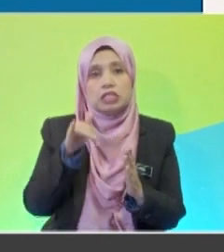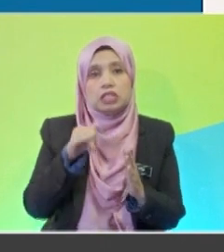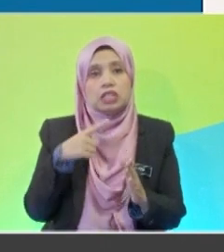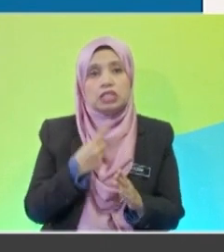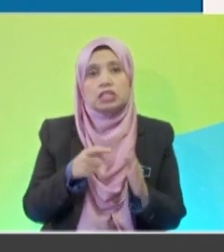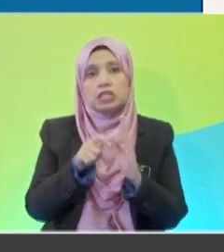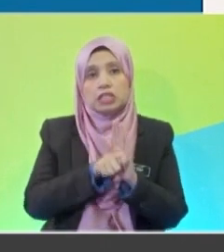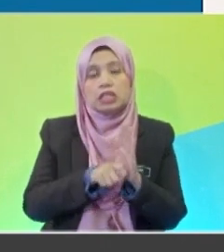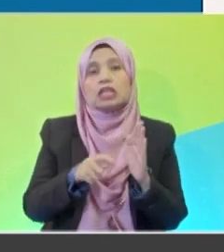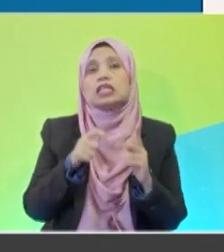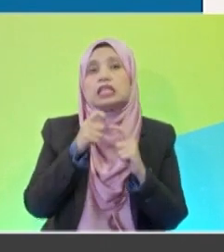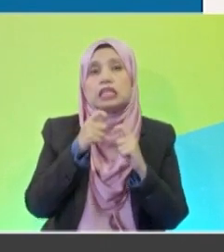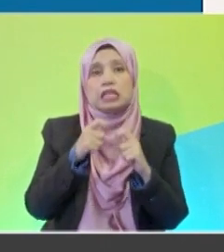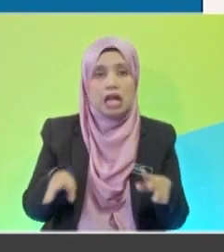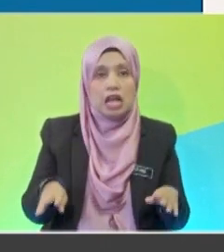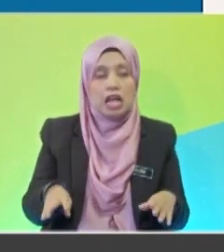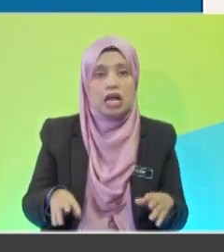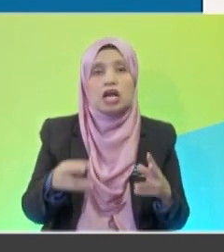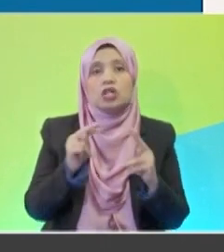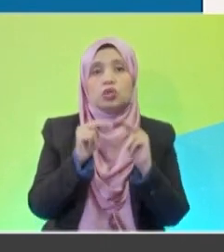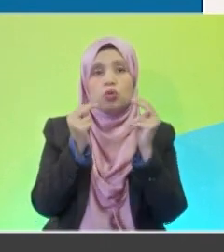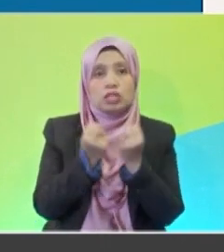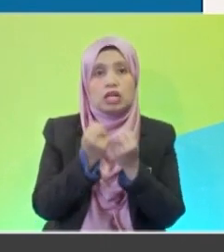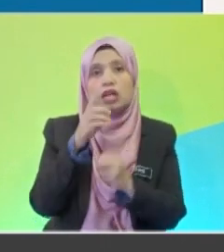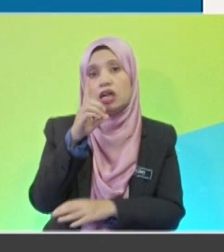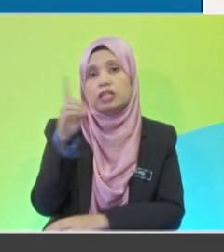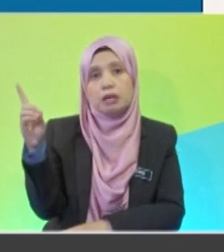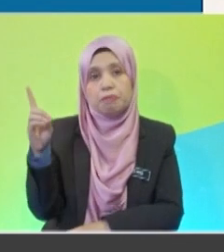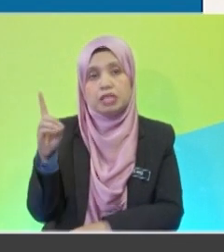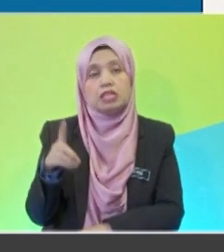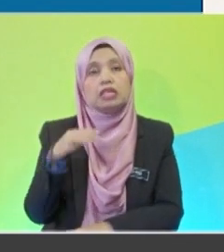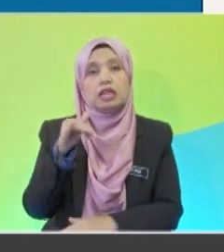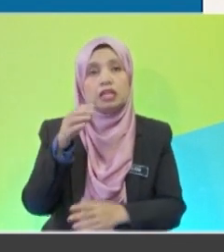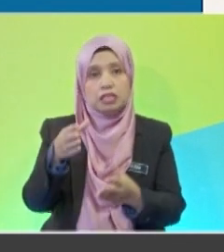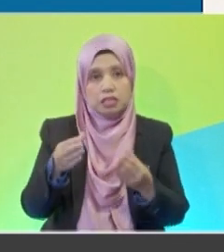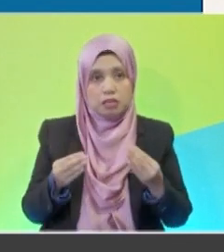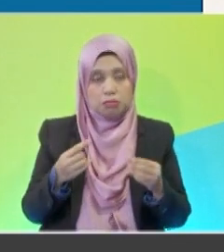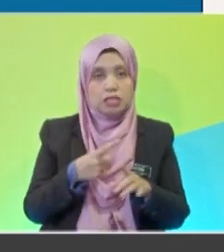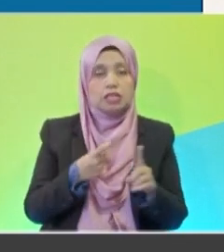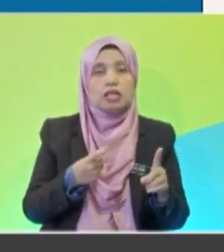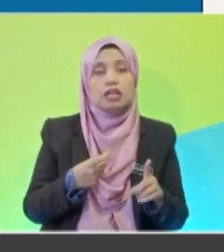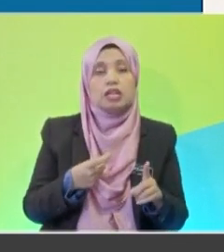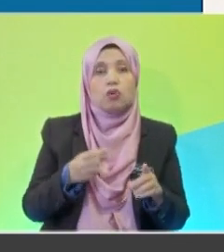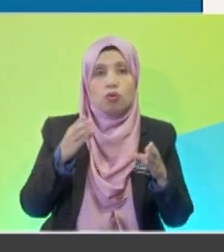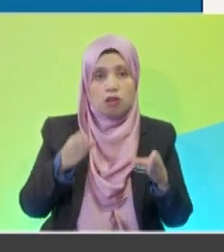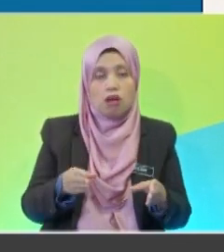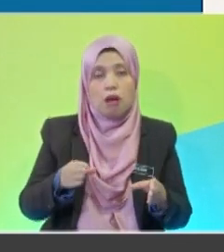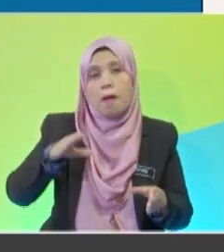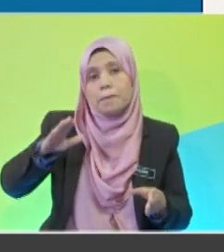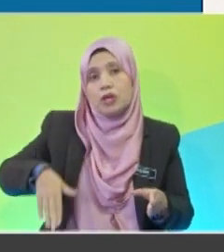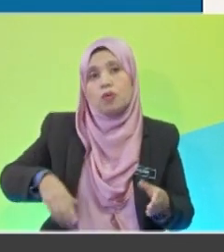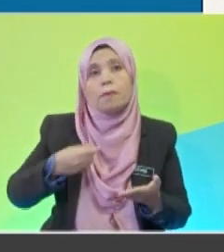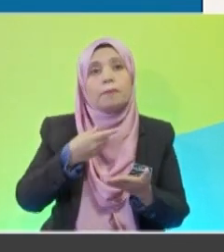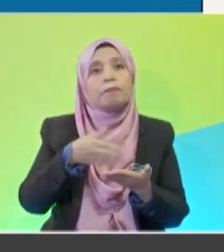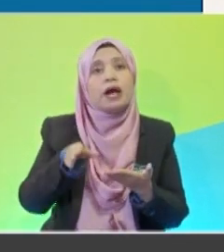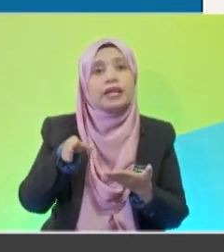itu. Okey, di mana bila nota debit ia nota debit yang diterima daripada pembekal, ia melibatkan akaun belum bayar. Jadi, akaun